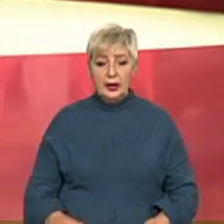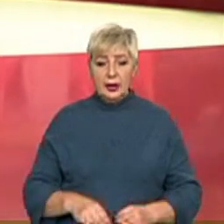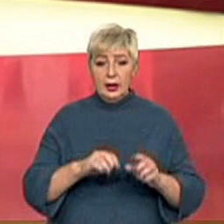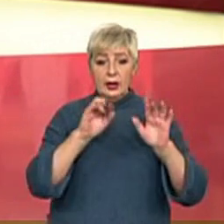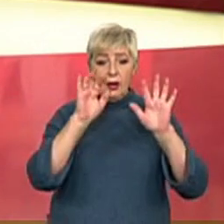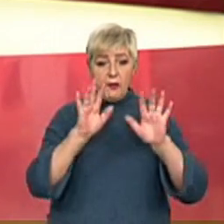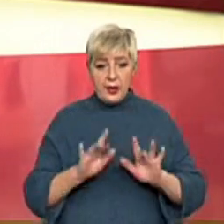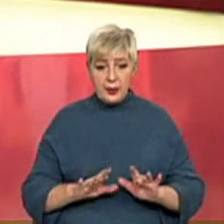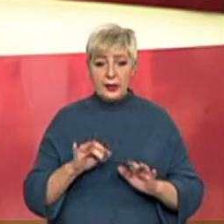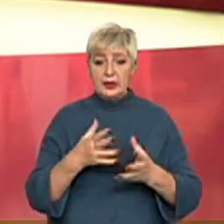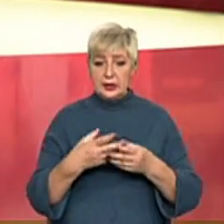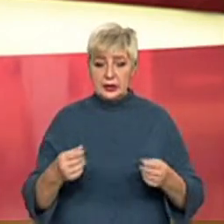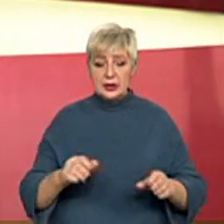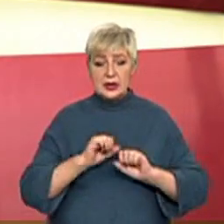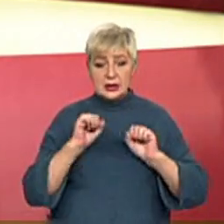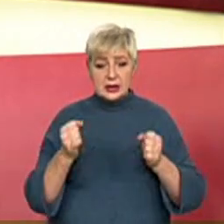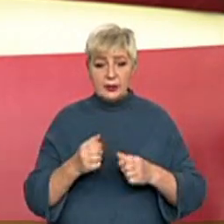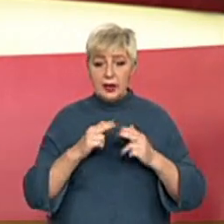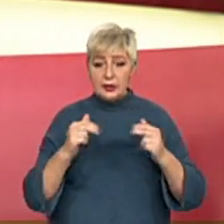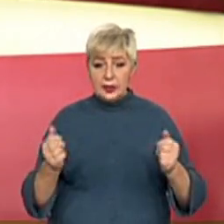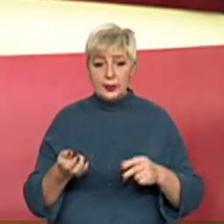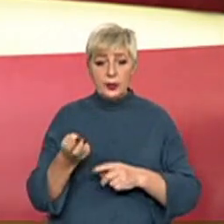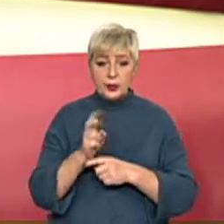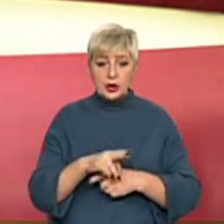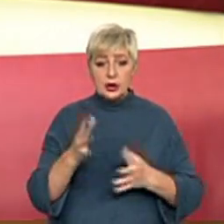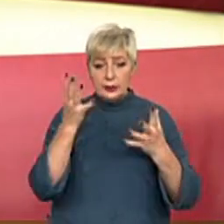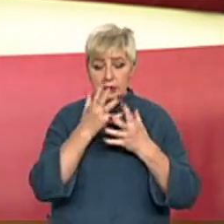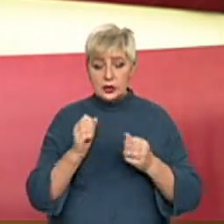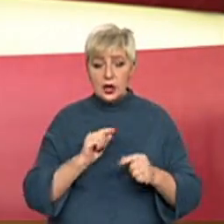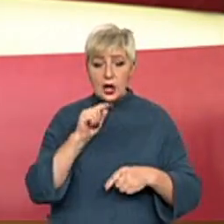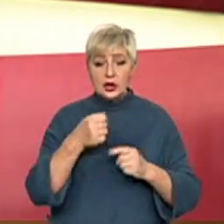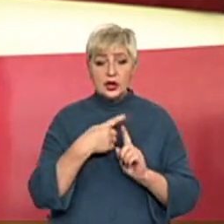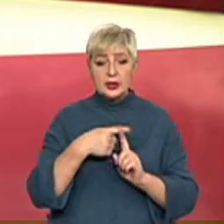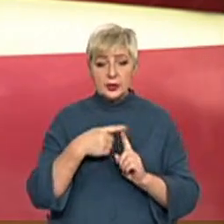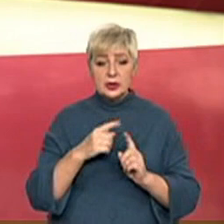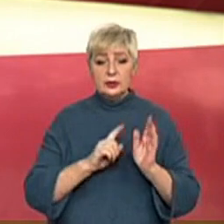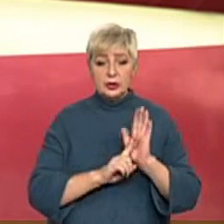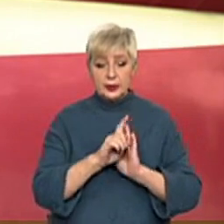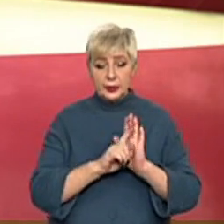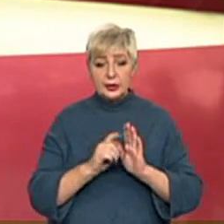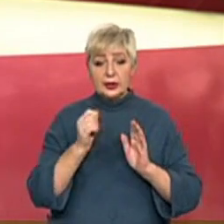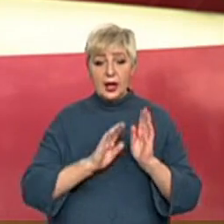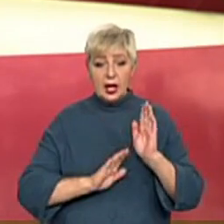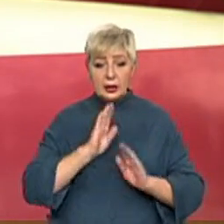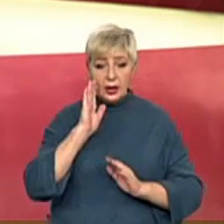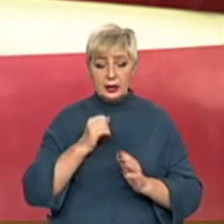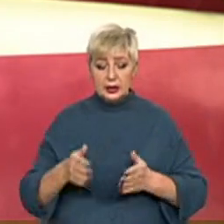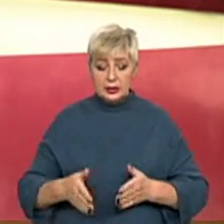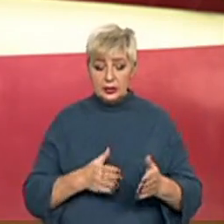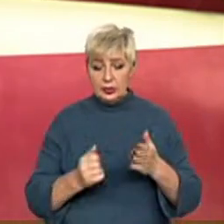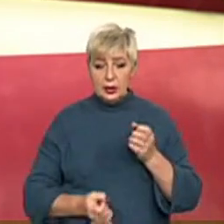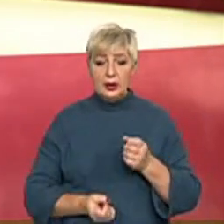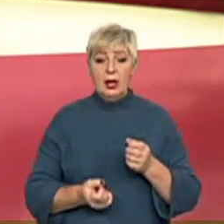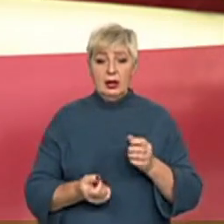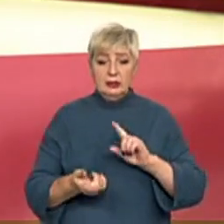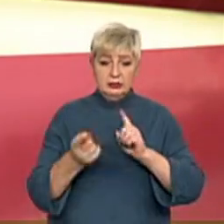Випав та розтанув. Зима у Дніпро прийшла вночі, та через плюсову температуру на ранок на дорогах міста утворилась каша.